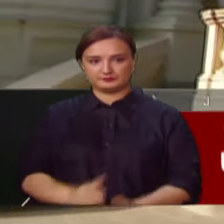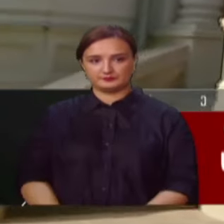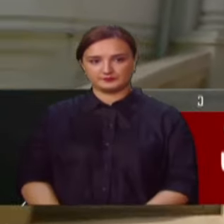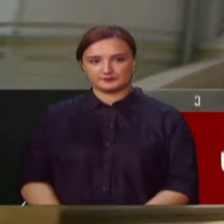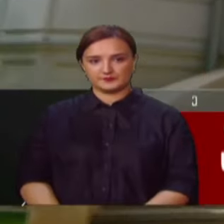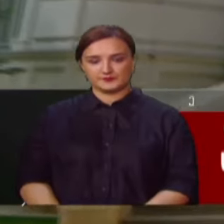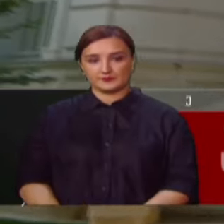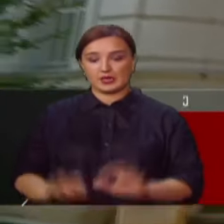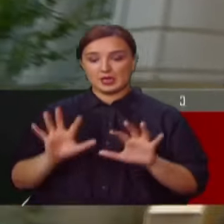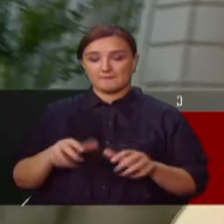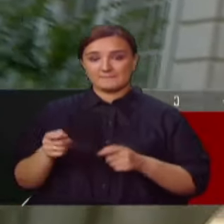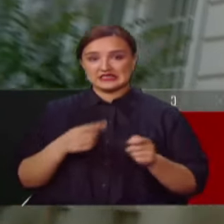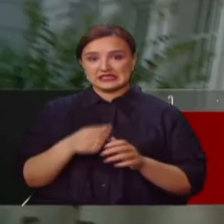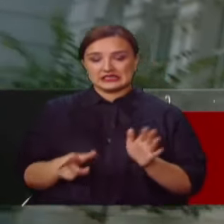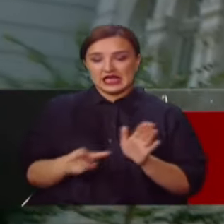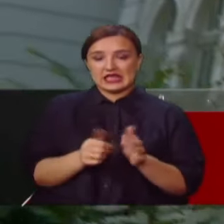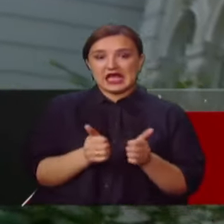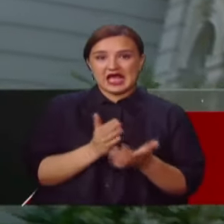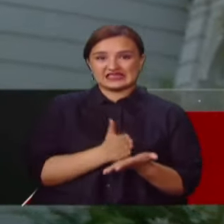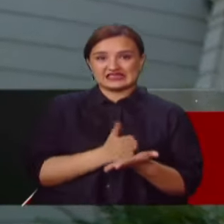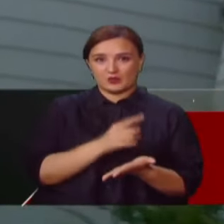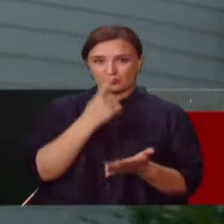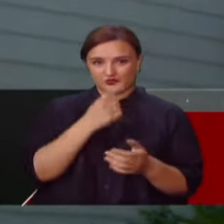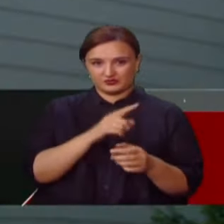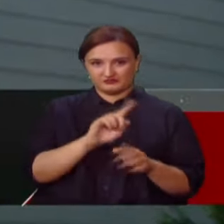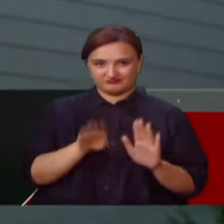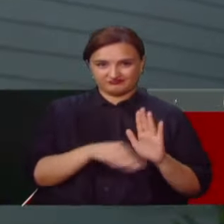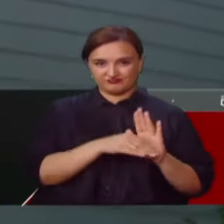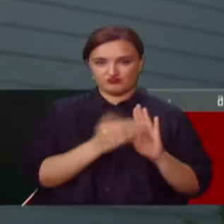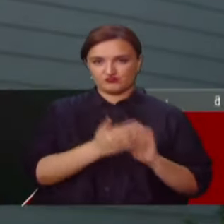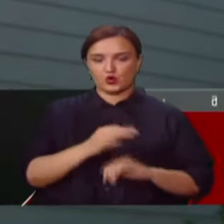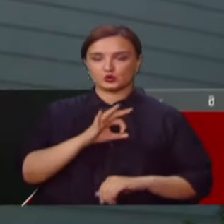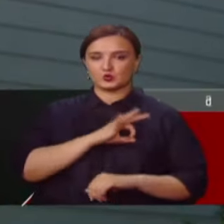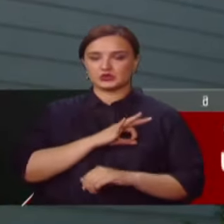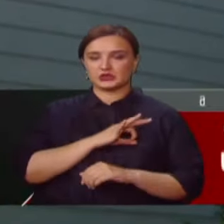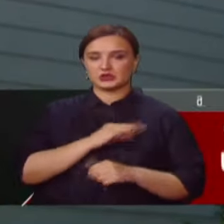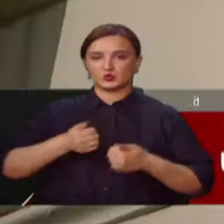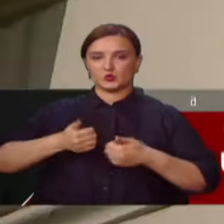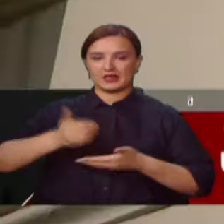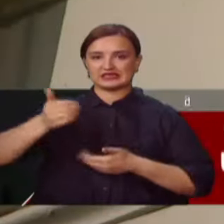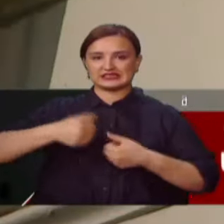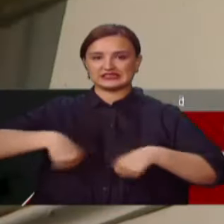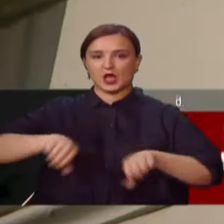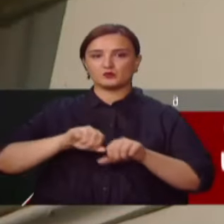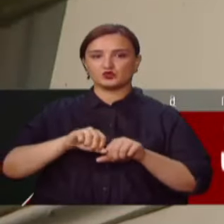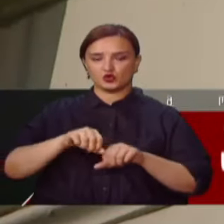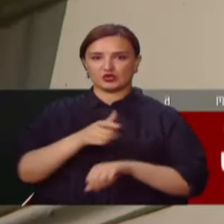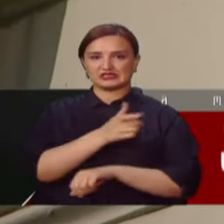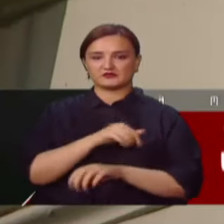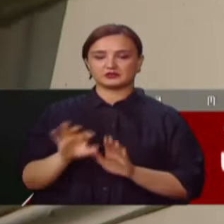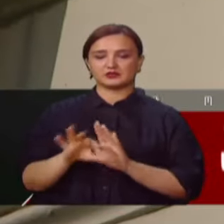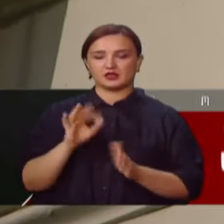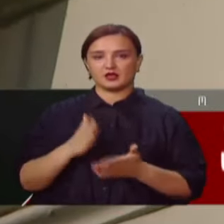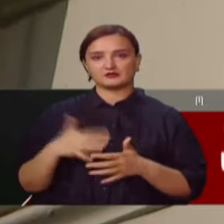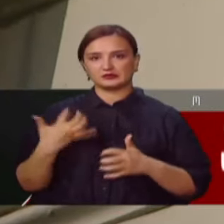პრეზიდენტთან არსებულმა საკონკურსო კომისიამ იუსტიციის უმაღლესი საბჭოს წევრობის კანდიდატის შერჩევის პროცესში